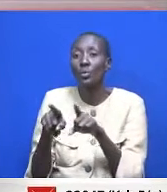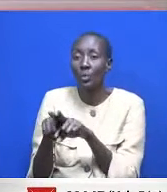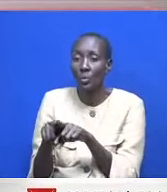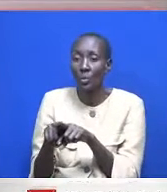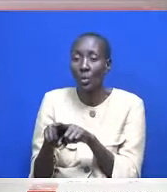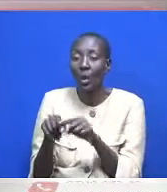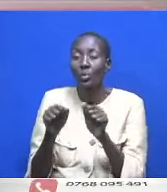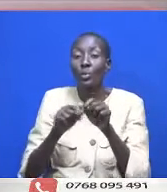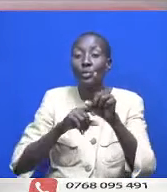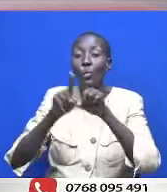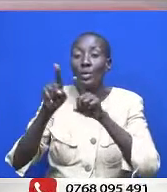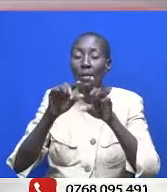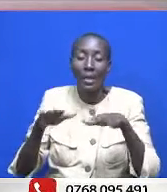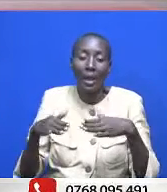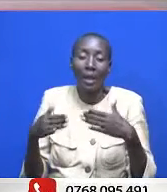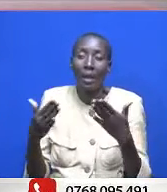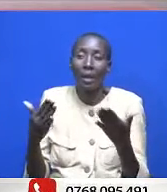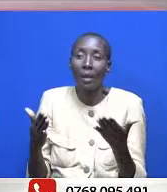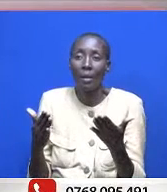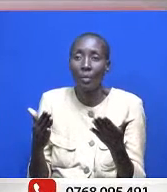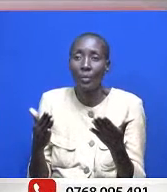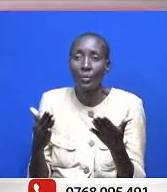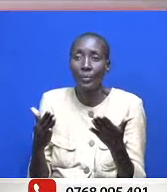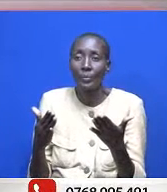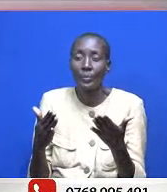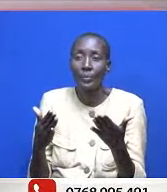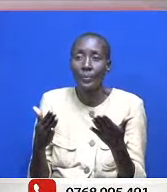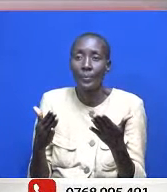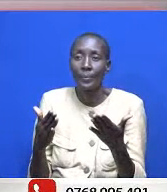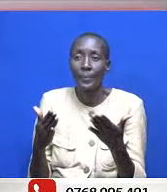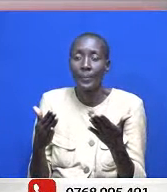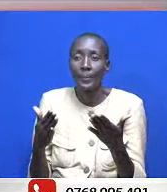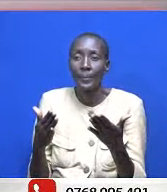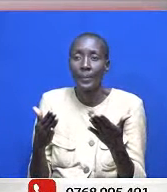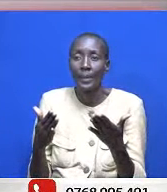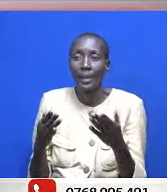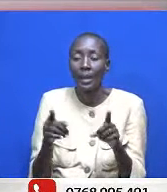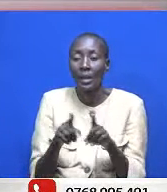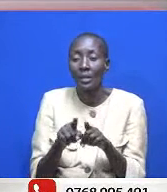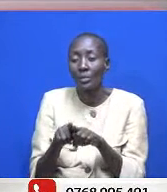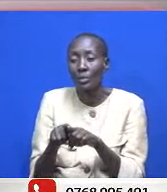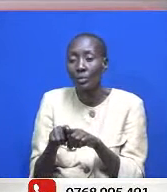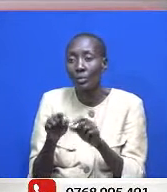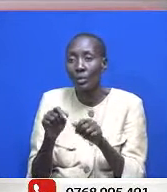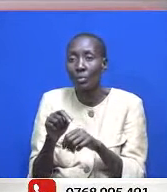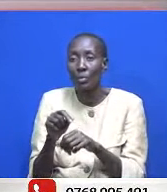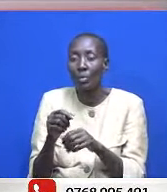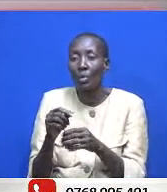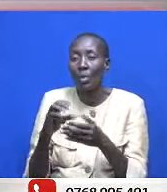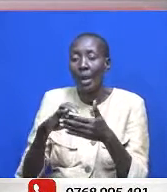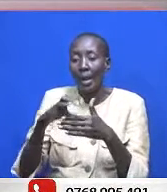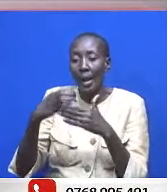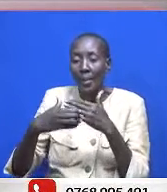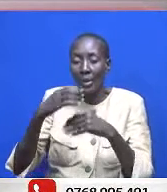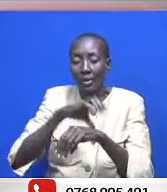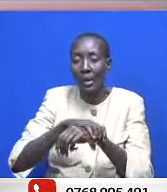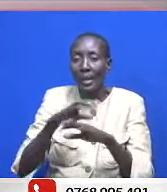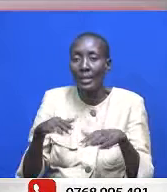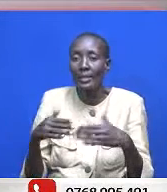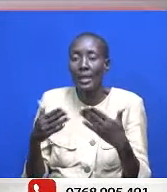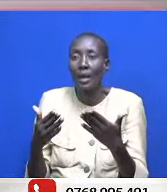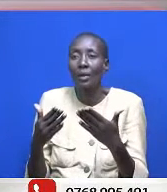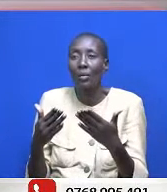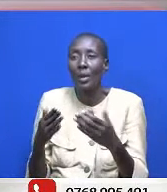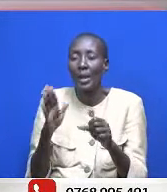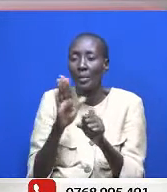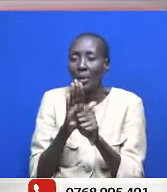soko. Mambo ya upatanishi vile utaipata hela ama capital ya kufanya hiyo kiwanda na kadhalika.